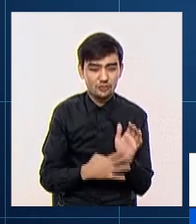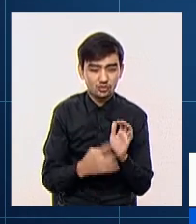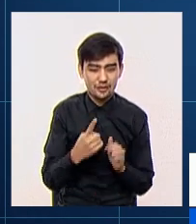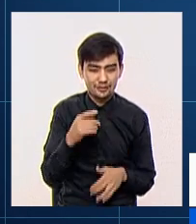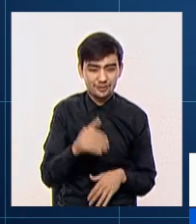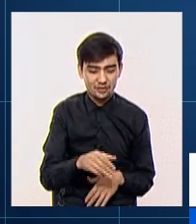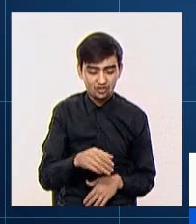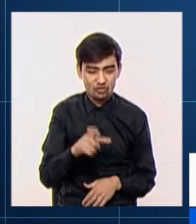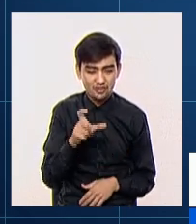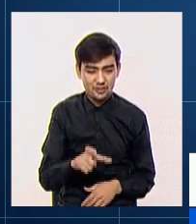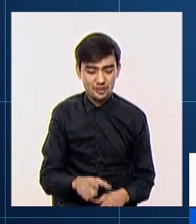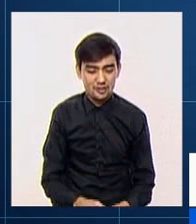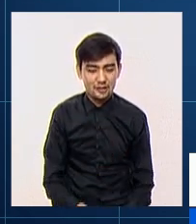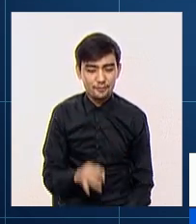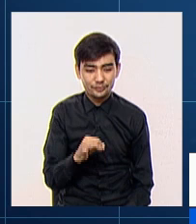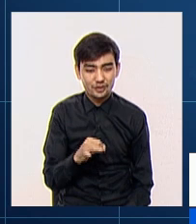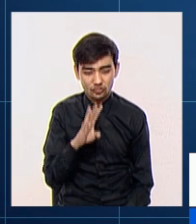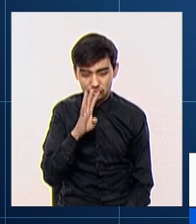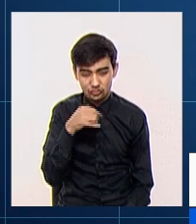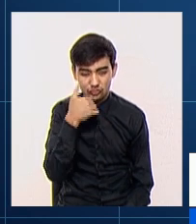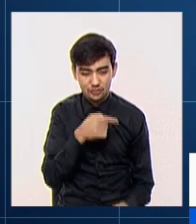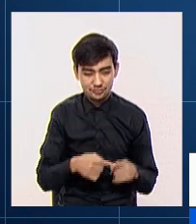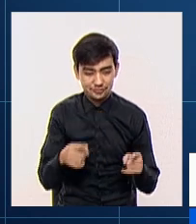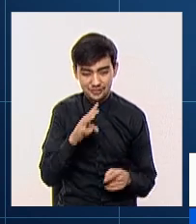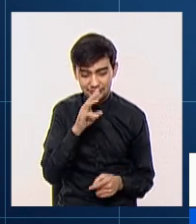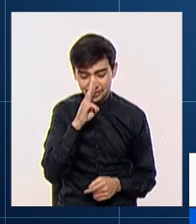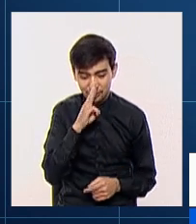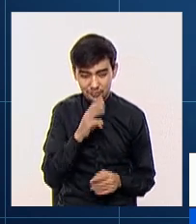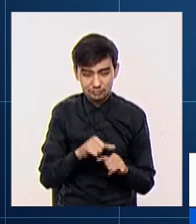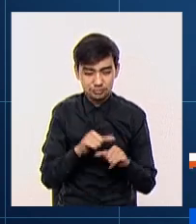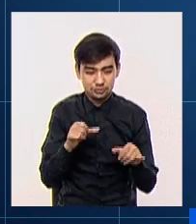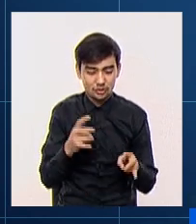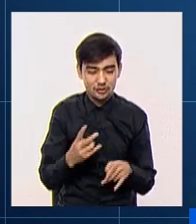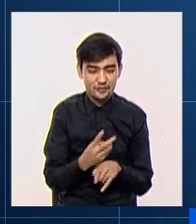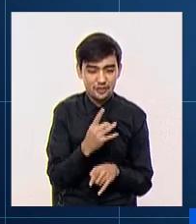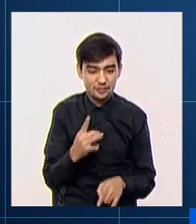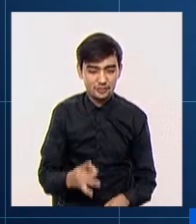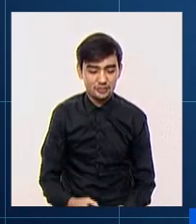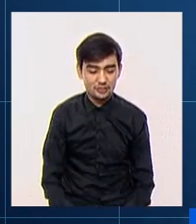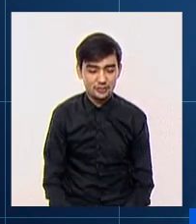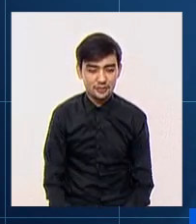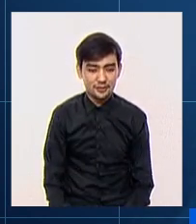591 тысячу человек. И за 4 года их заработная плата должна вырасти в 2 раза.